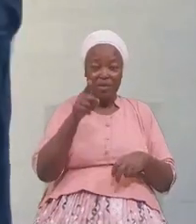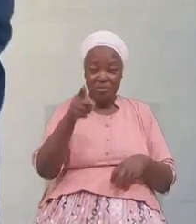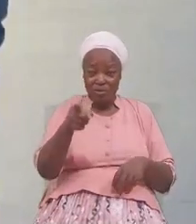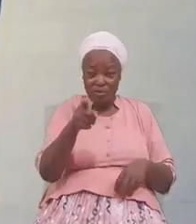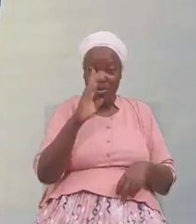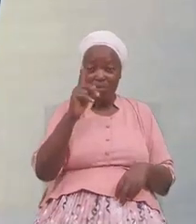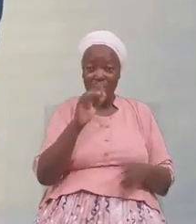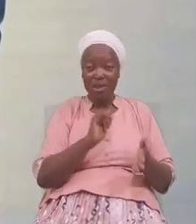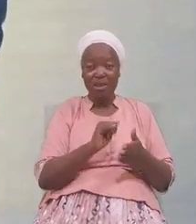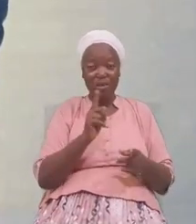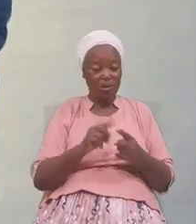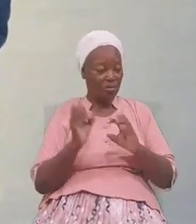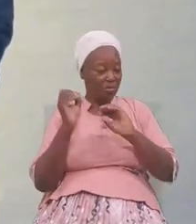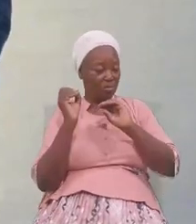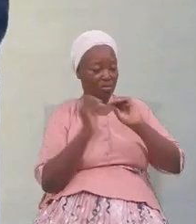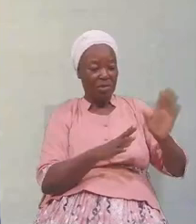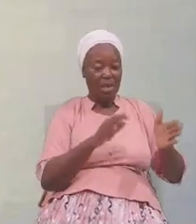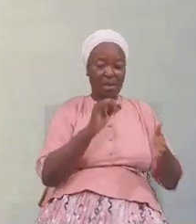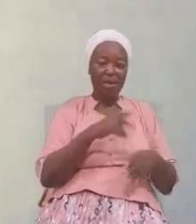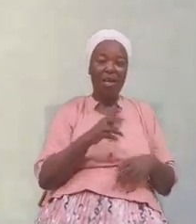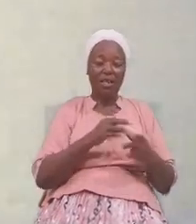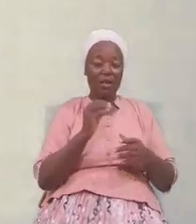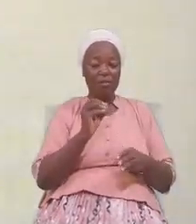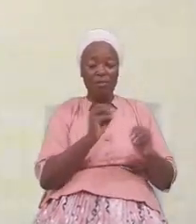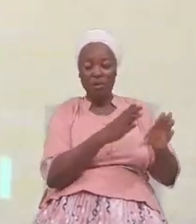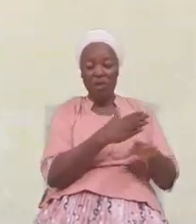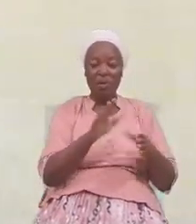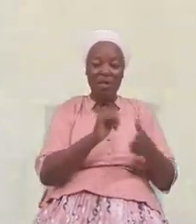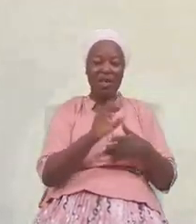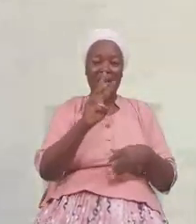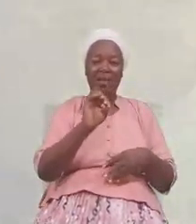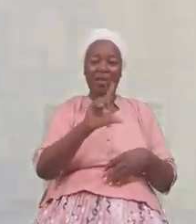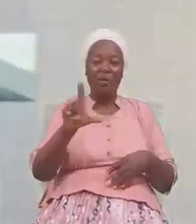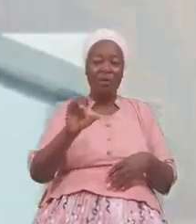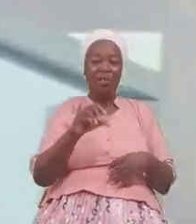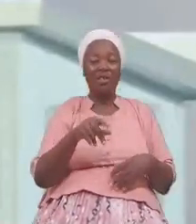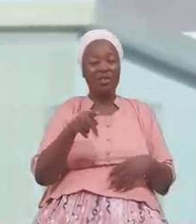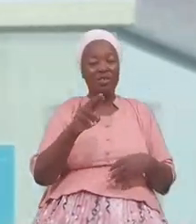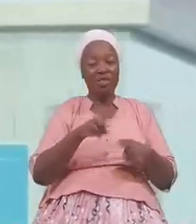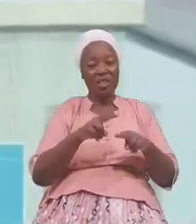laisser rejeter le fauteuil roulant, les béquilles, qui dois jeter